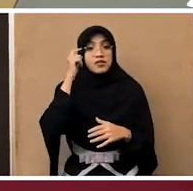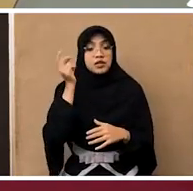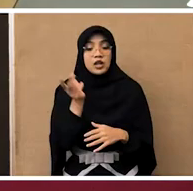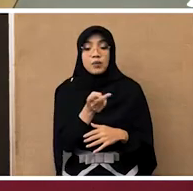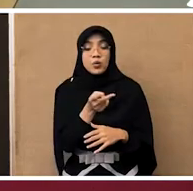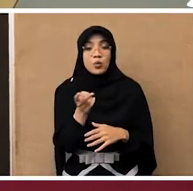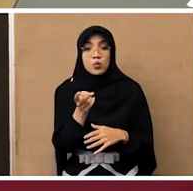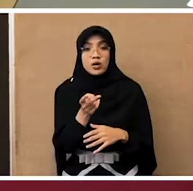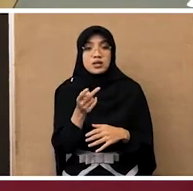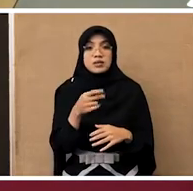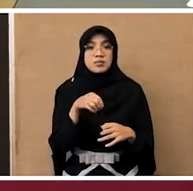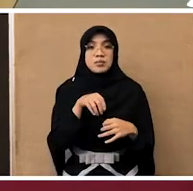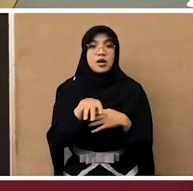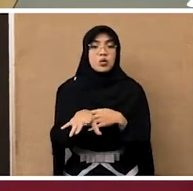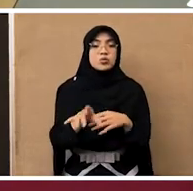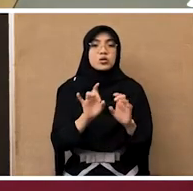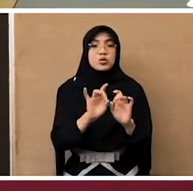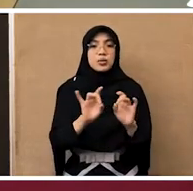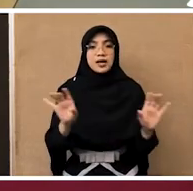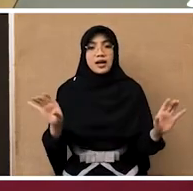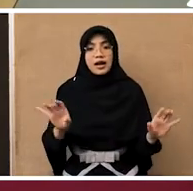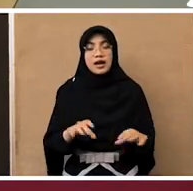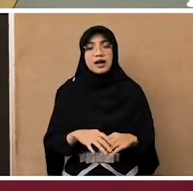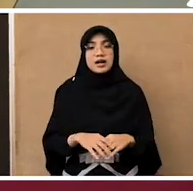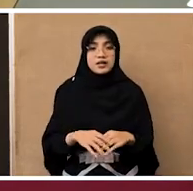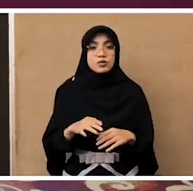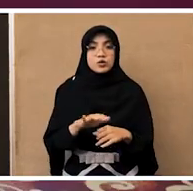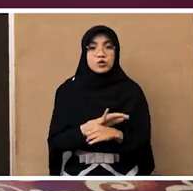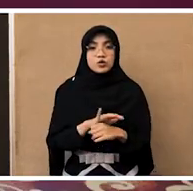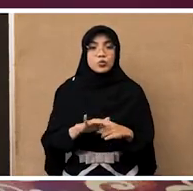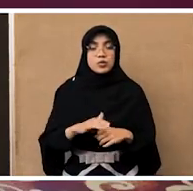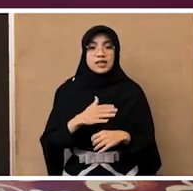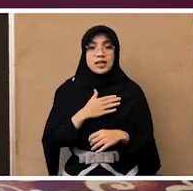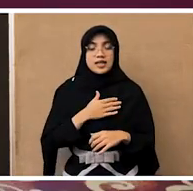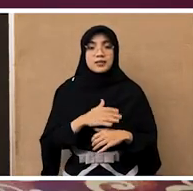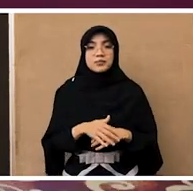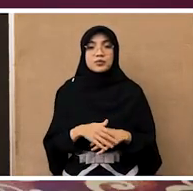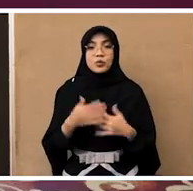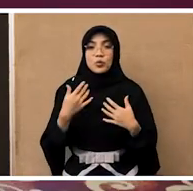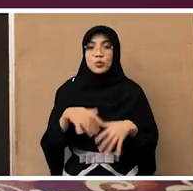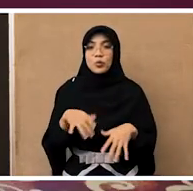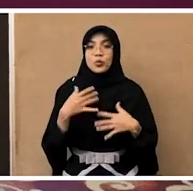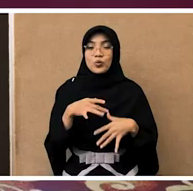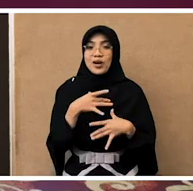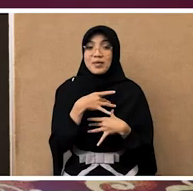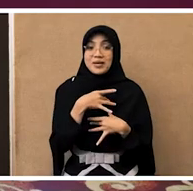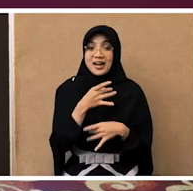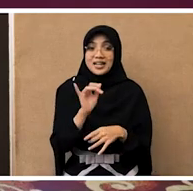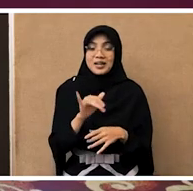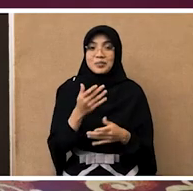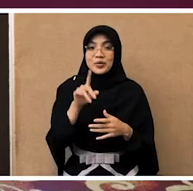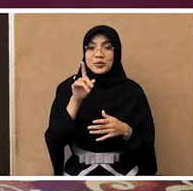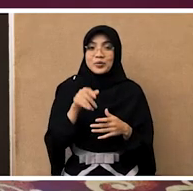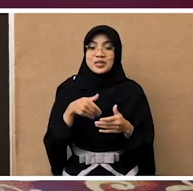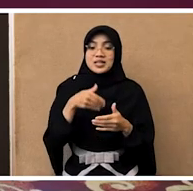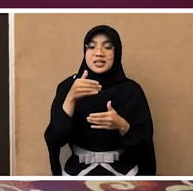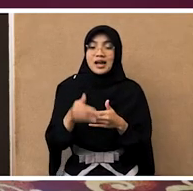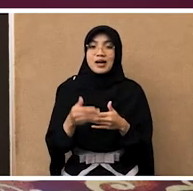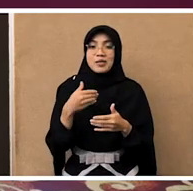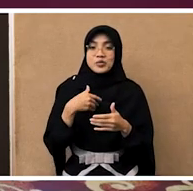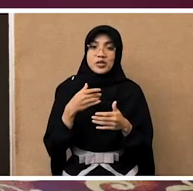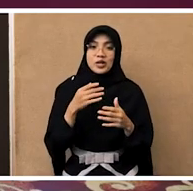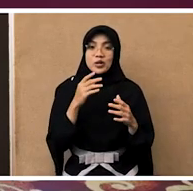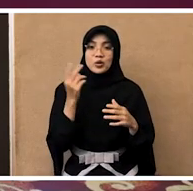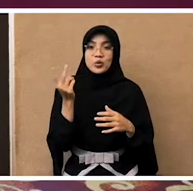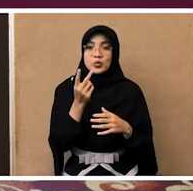nanti implikasinya berbeda nanti itu itu Pak dari saya menarik ini kayaknya perlu ada sesi kedua nih